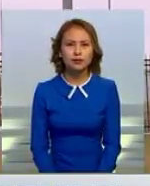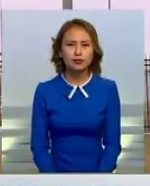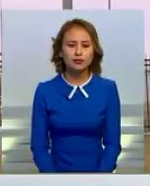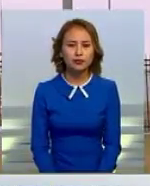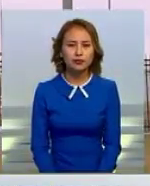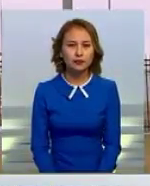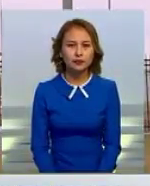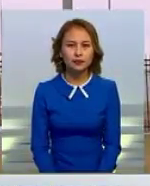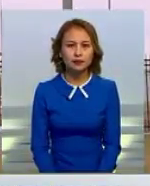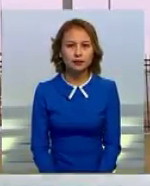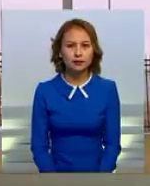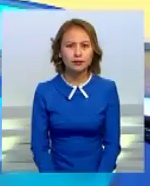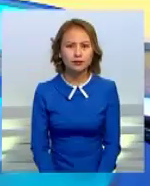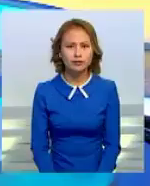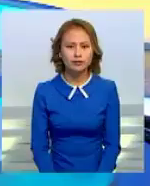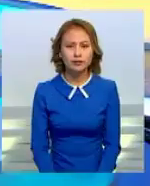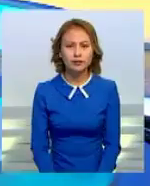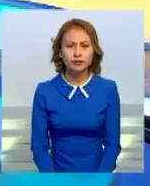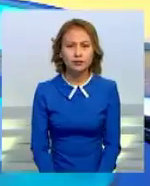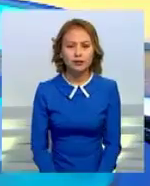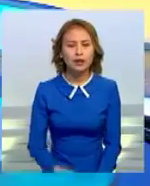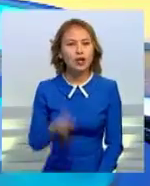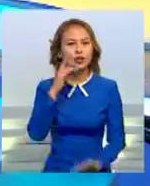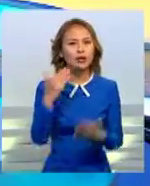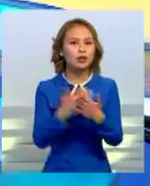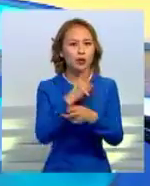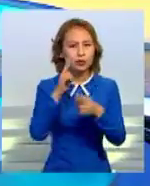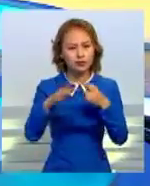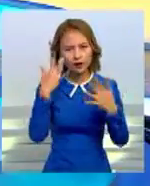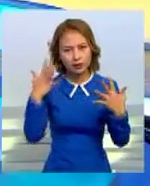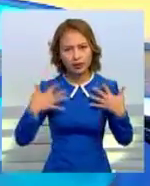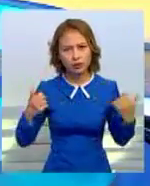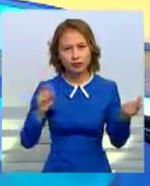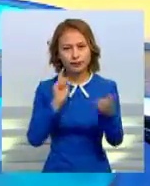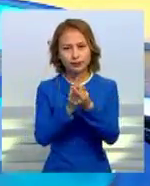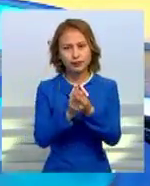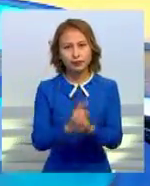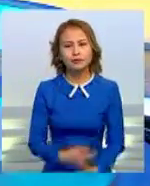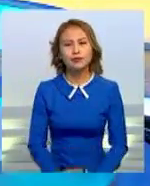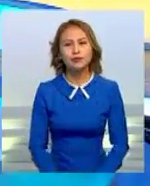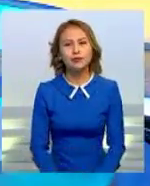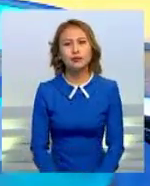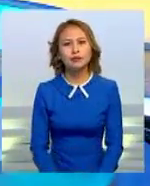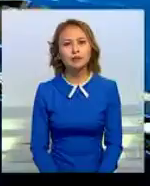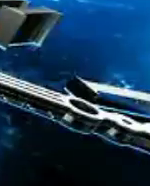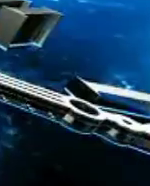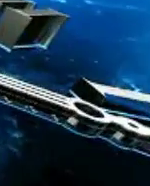Курчатовтан. Әзірге айтарымыз тамам, эфирде қайта жүздескенше.